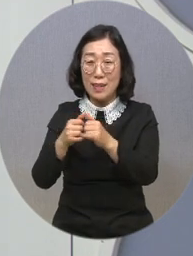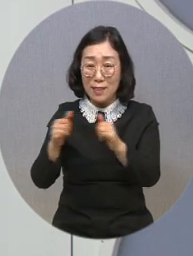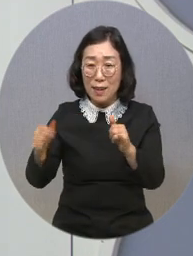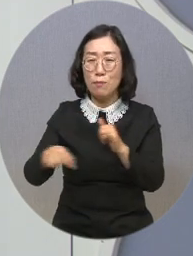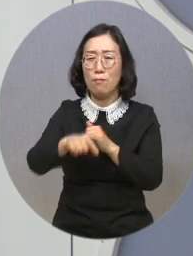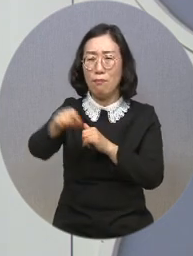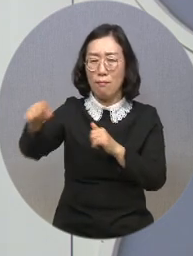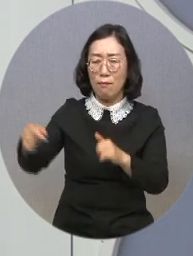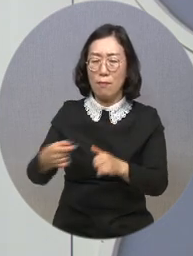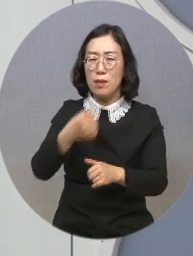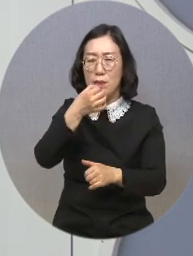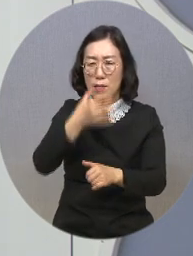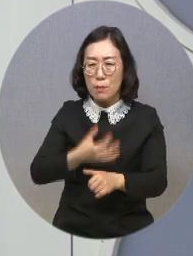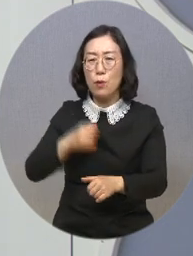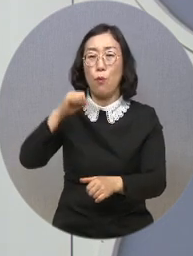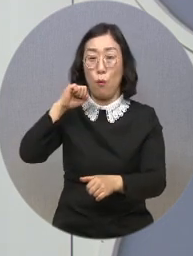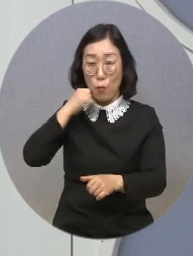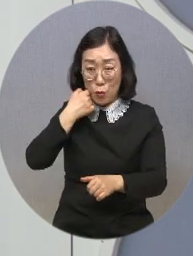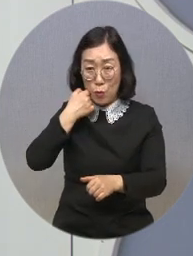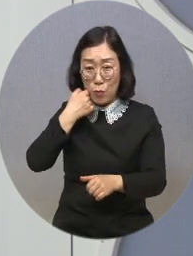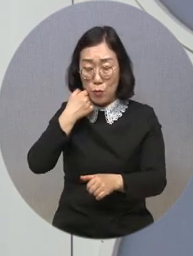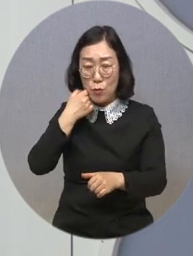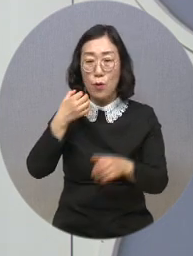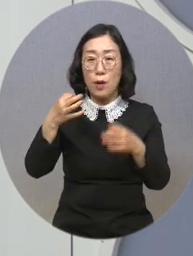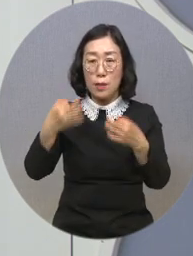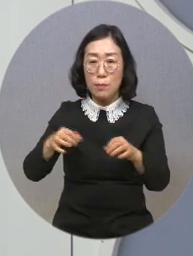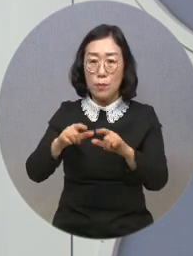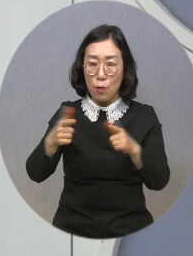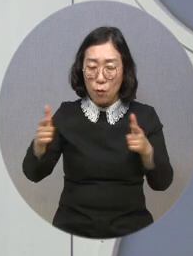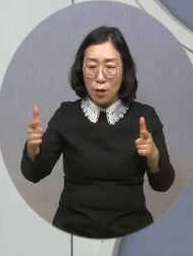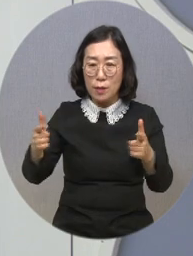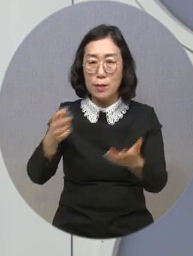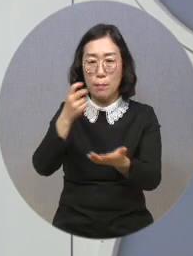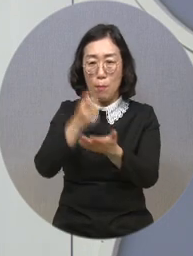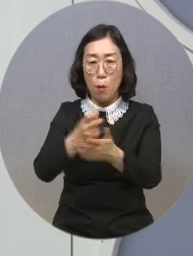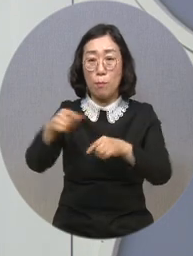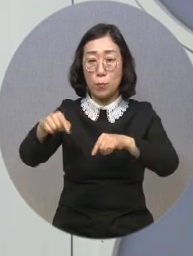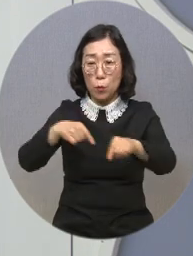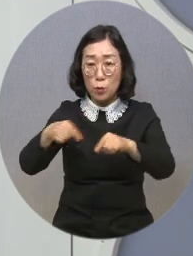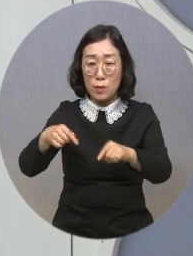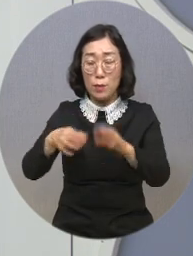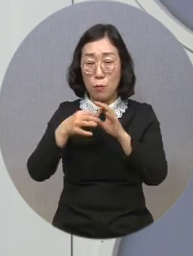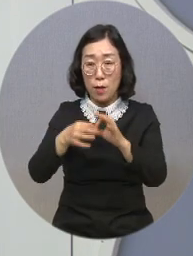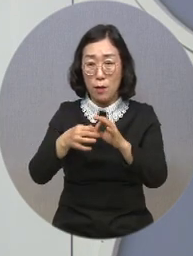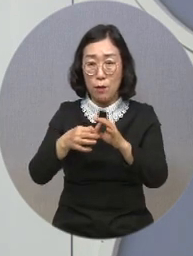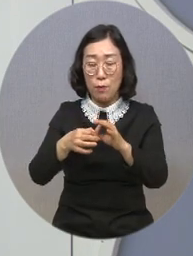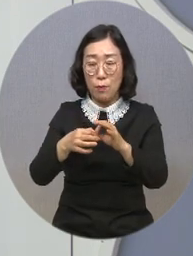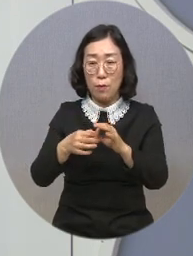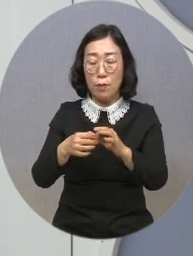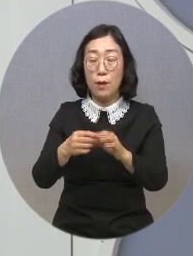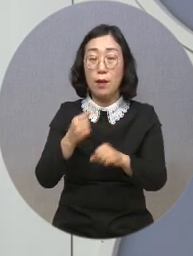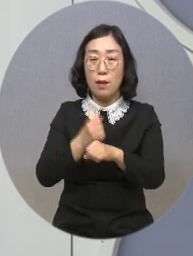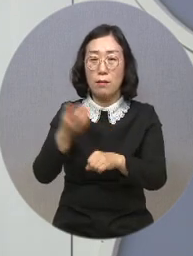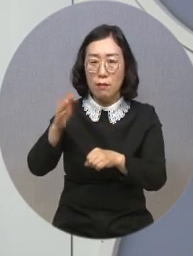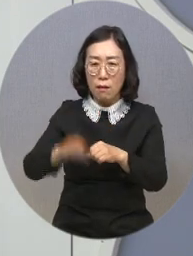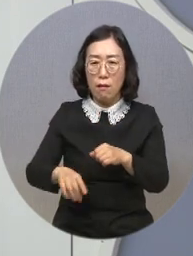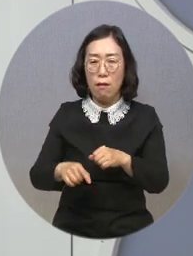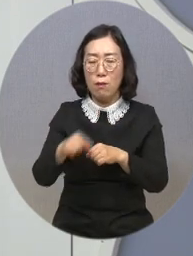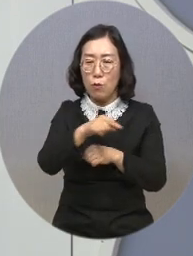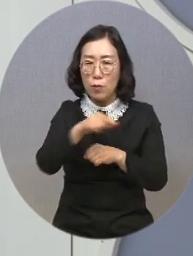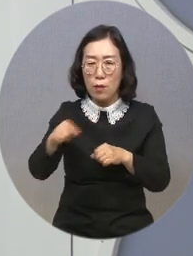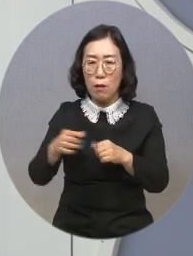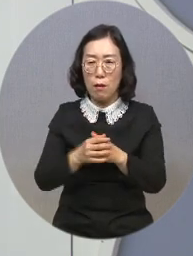분들에 대해서 금융이라든지 또 여러 가지 제도를 하고 있는데 이게 시장 경제의 어떤 그 양극화 현상이 자꾸 심화되기